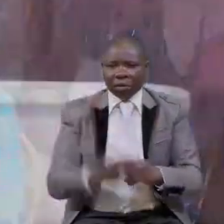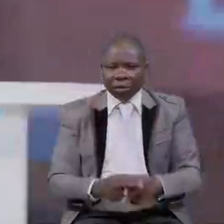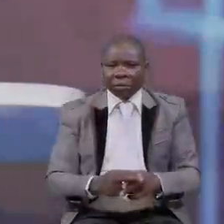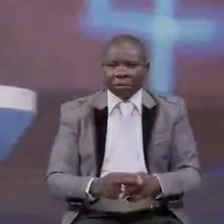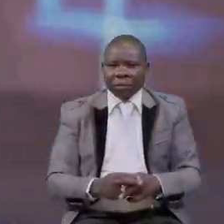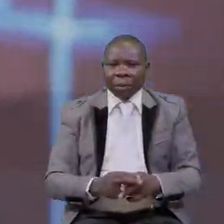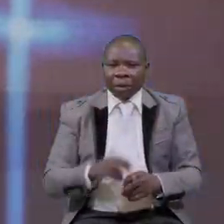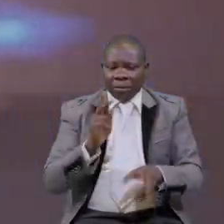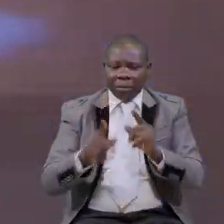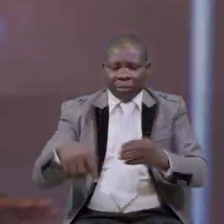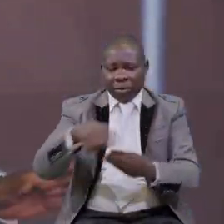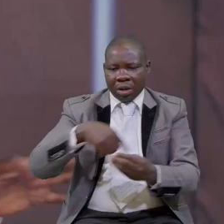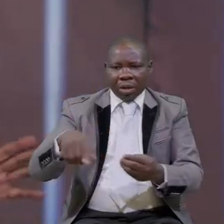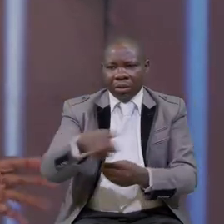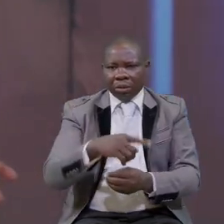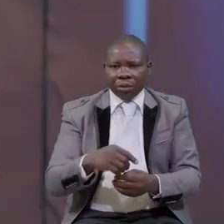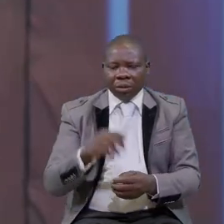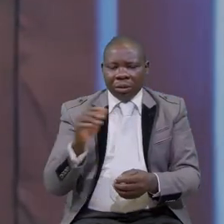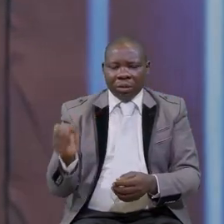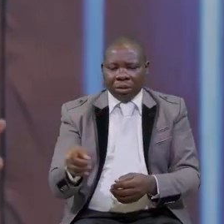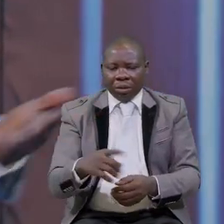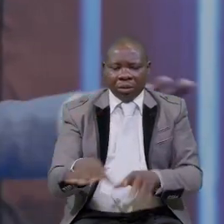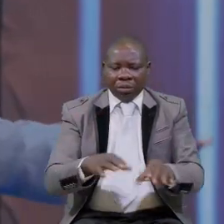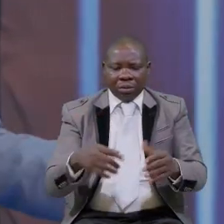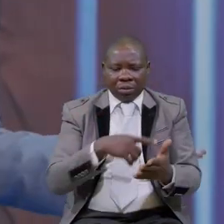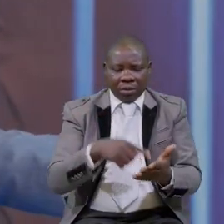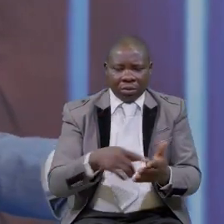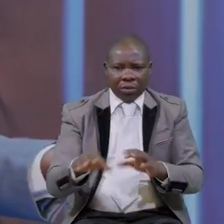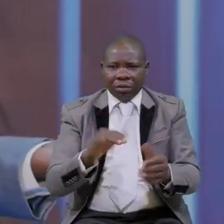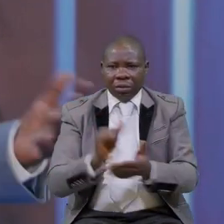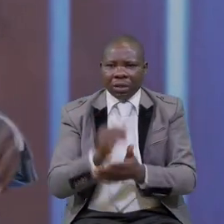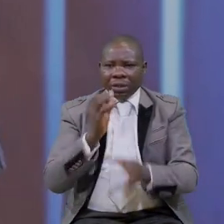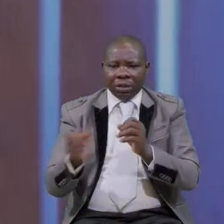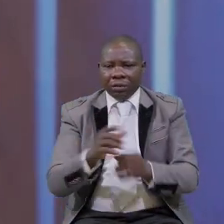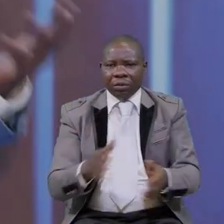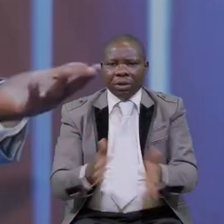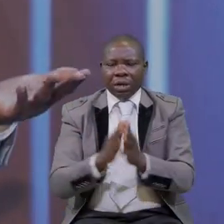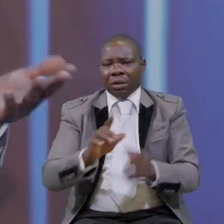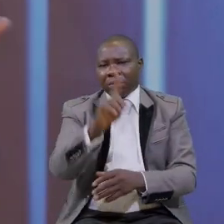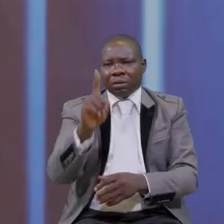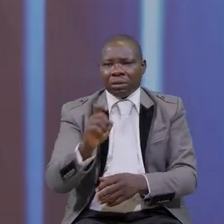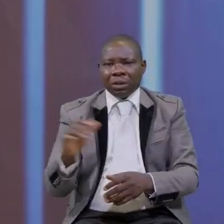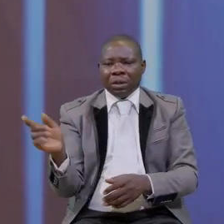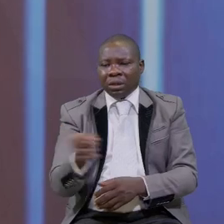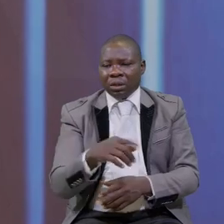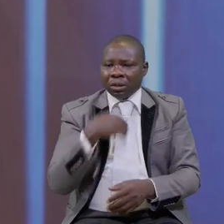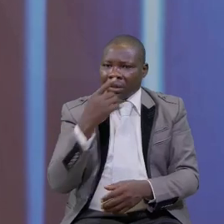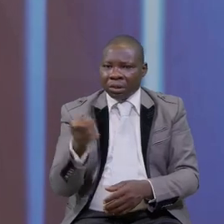Les gens autour de toi, ils font ceci, ils font cela. Et si tu leur poses des questions,